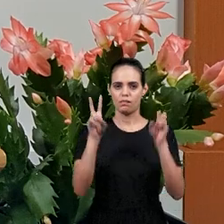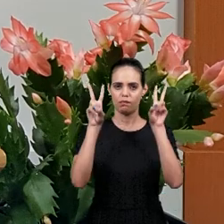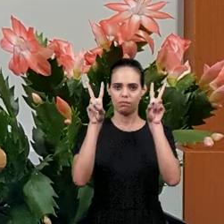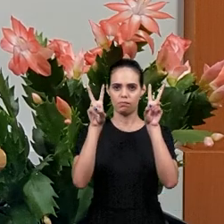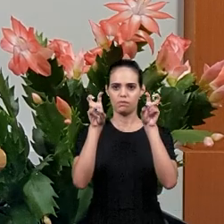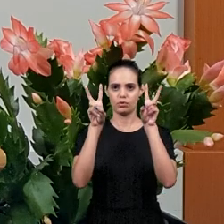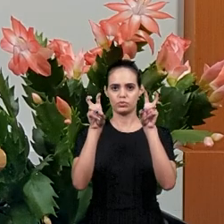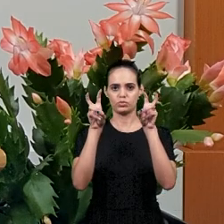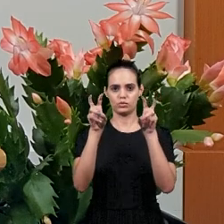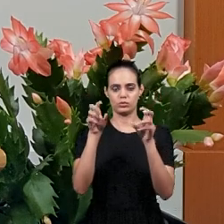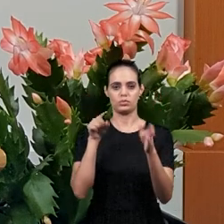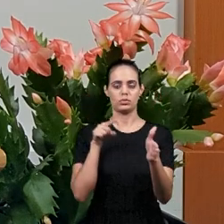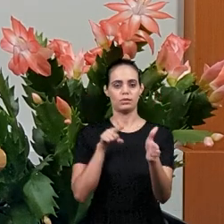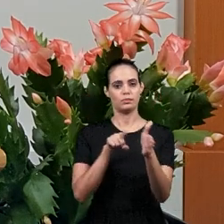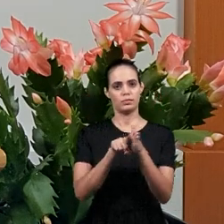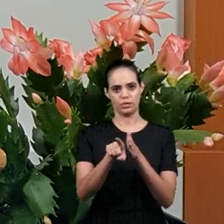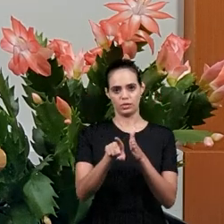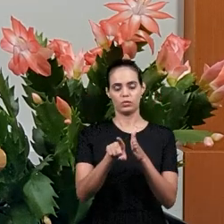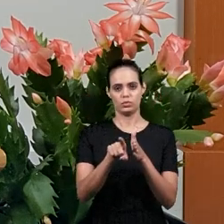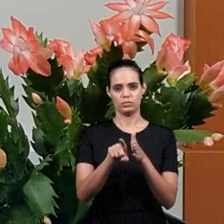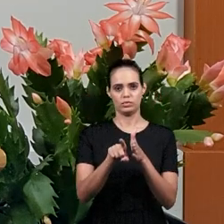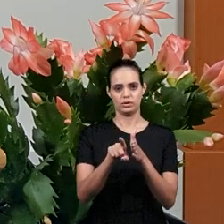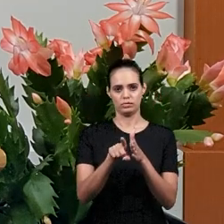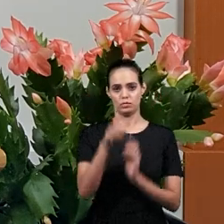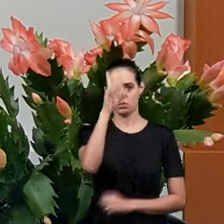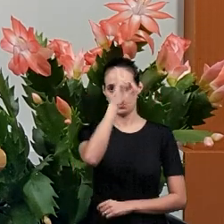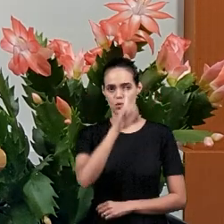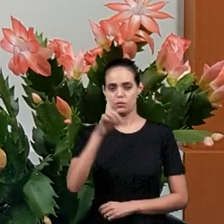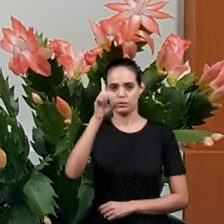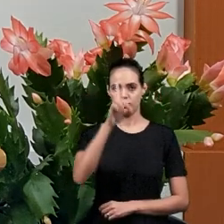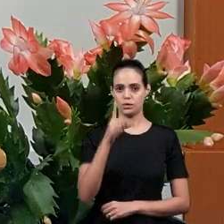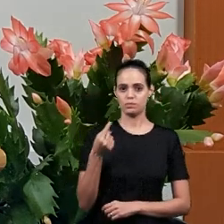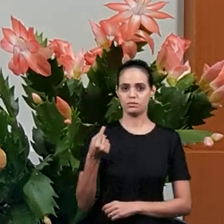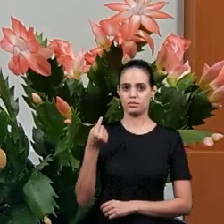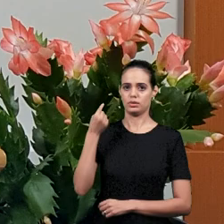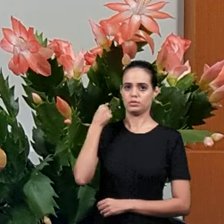dernier. Mais s'il n'entre pas, nous allons parler dimanche prochain.